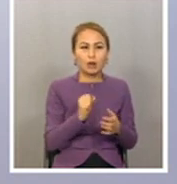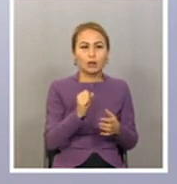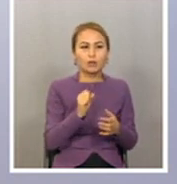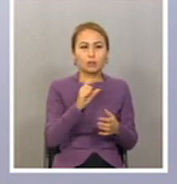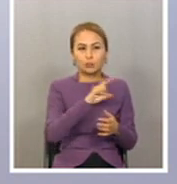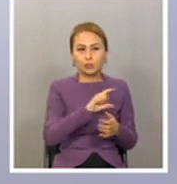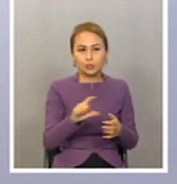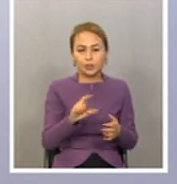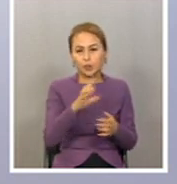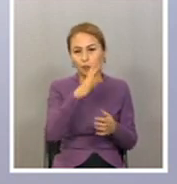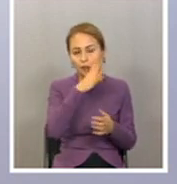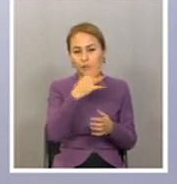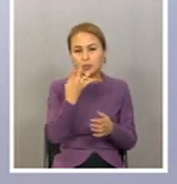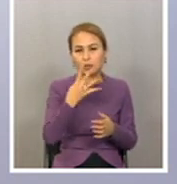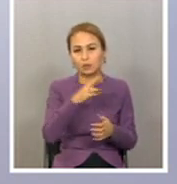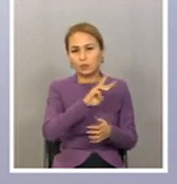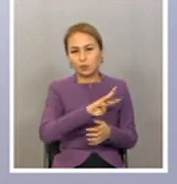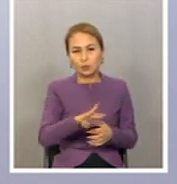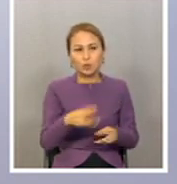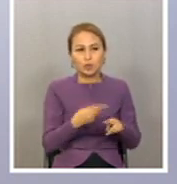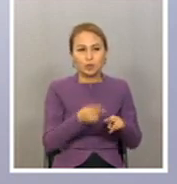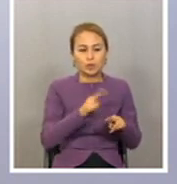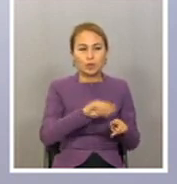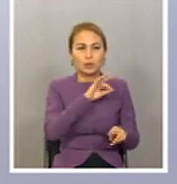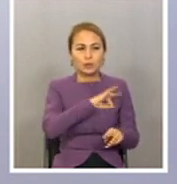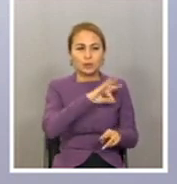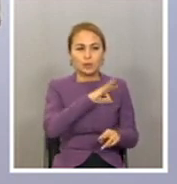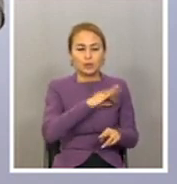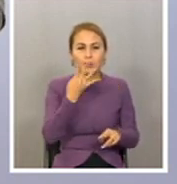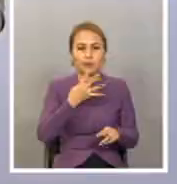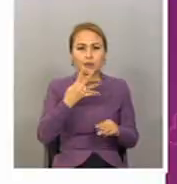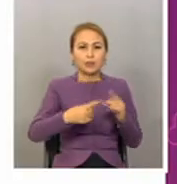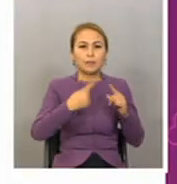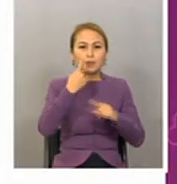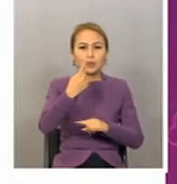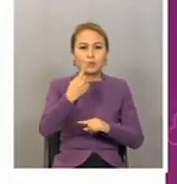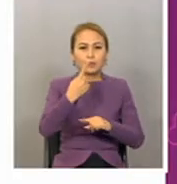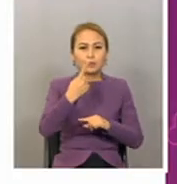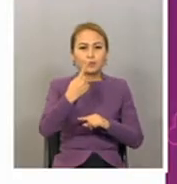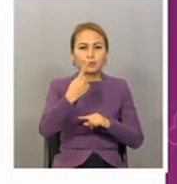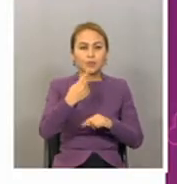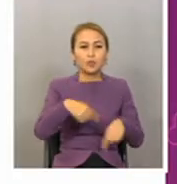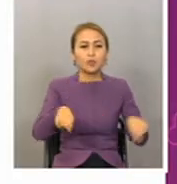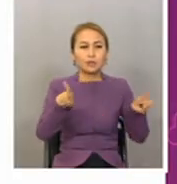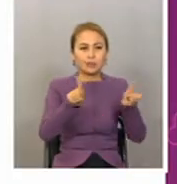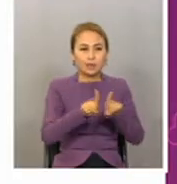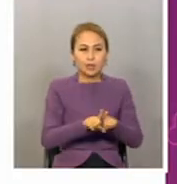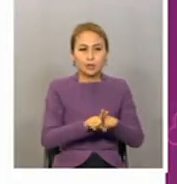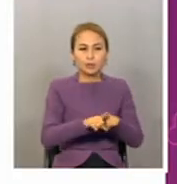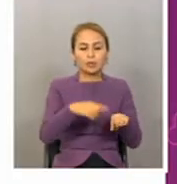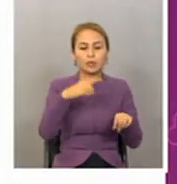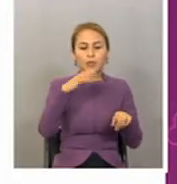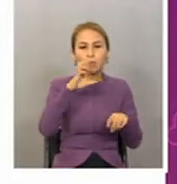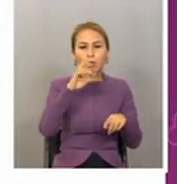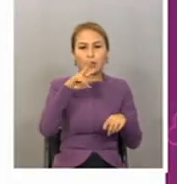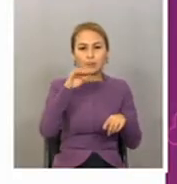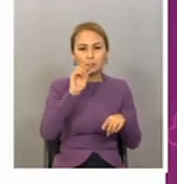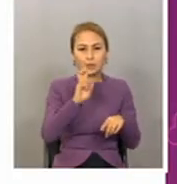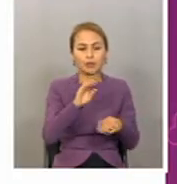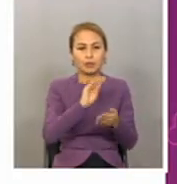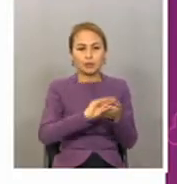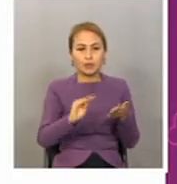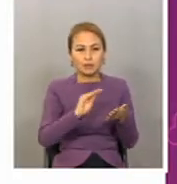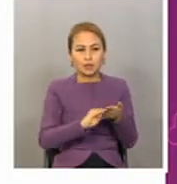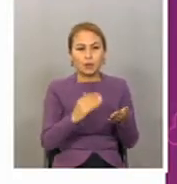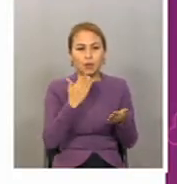бізде 40 минут болып тұр. Сонда өнімділігі 40-тан 1. Дәл сол сияқты Болатбектің өнімділігін жазайық,